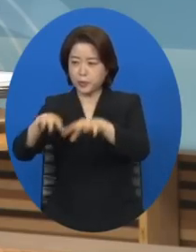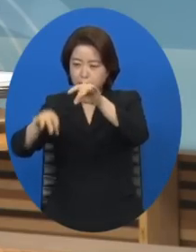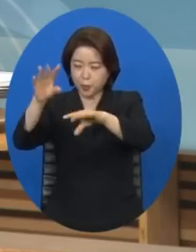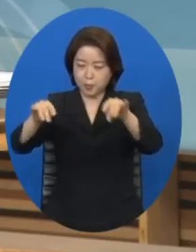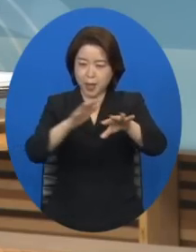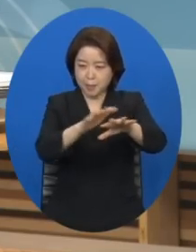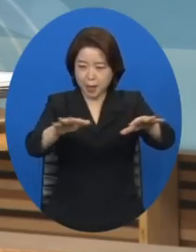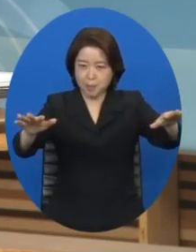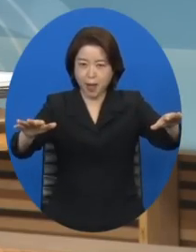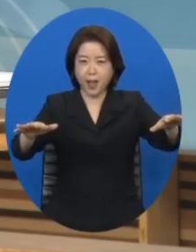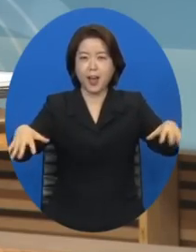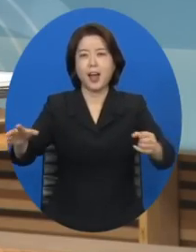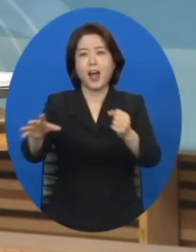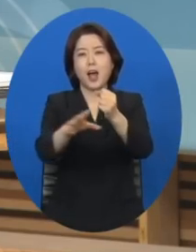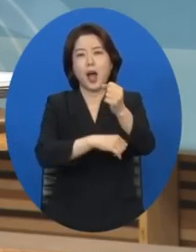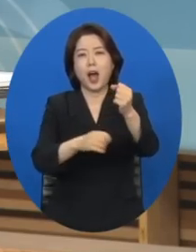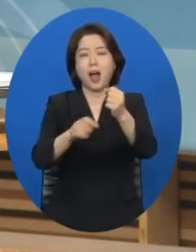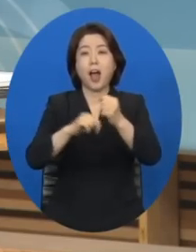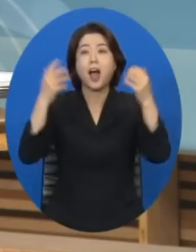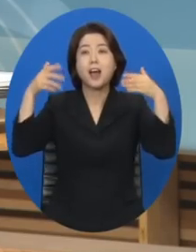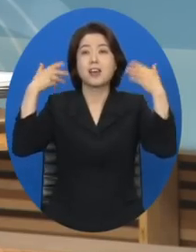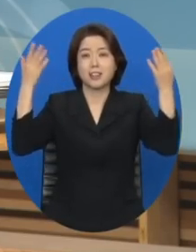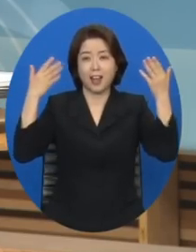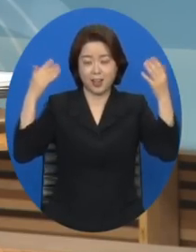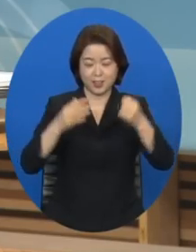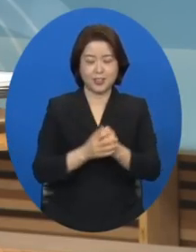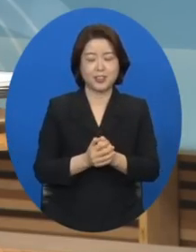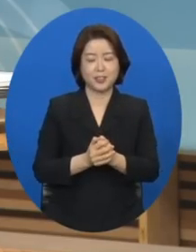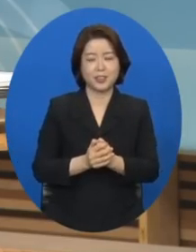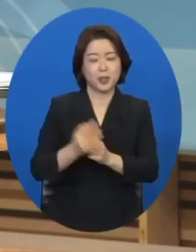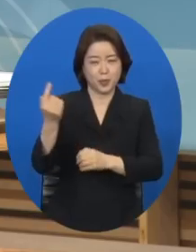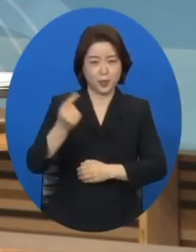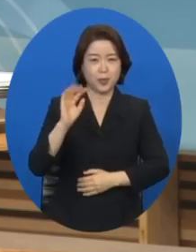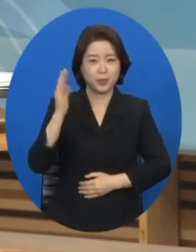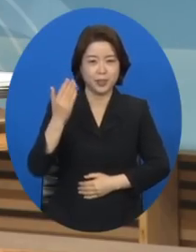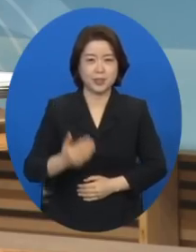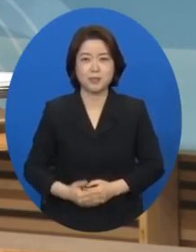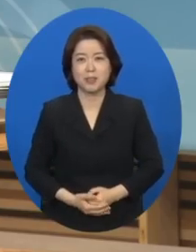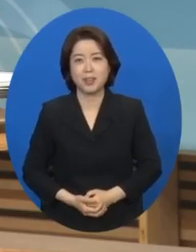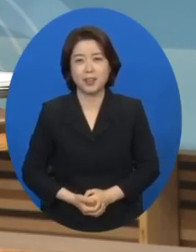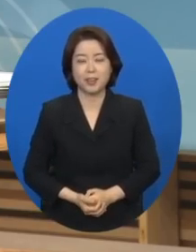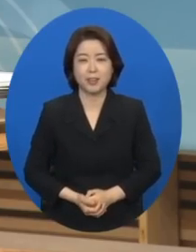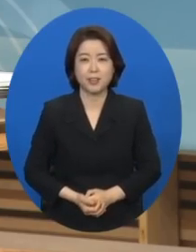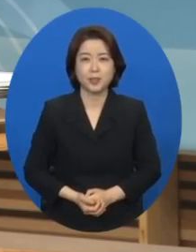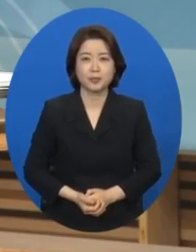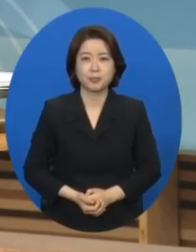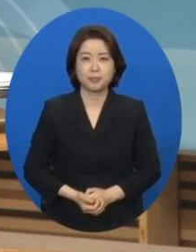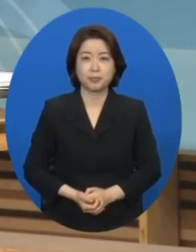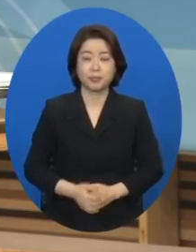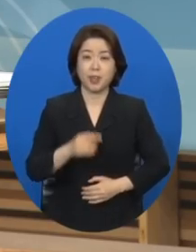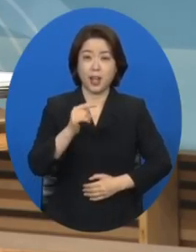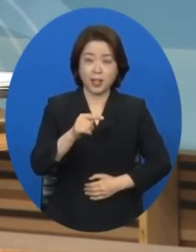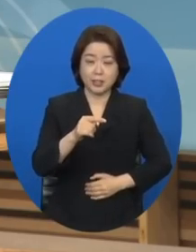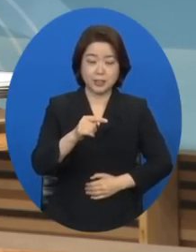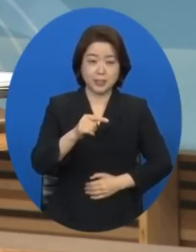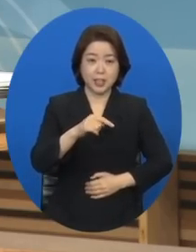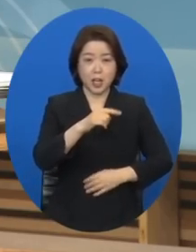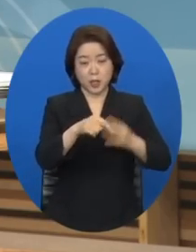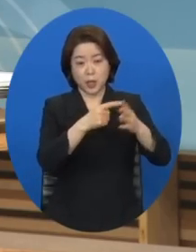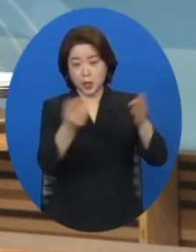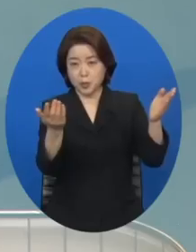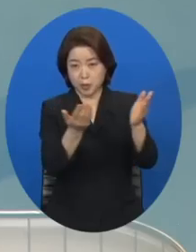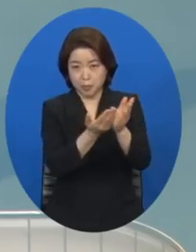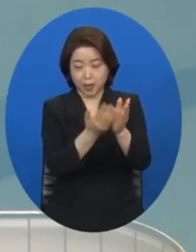거지가 있다고 합니다 수학의 계절이 온 것이죠 그 시즌에 맞춰서 오늘 본문